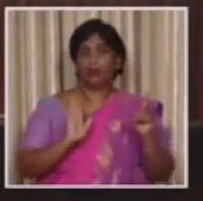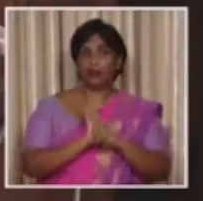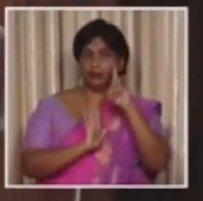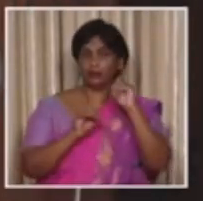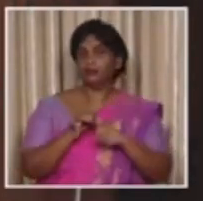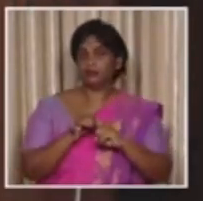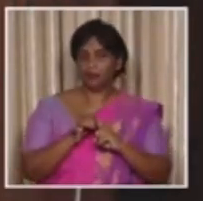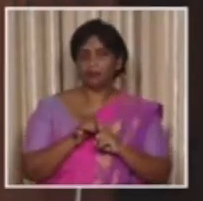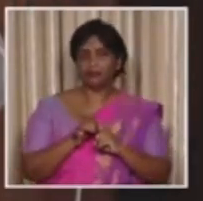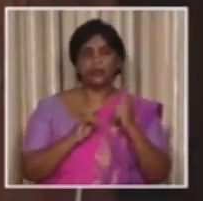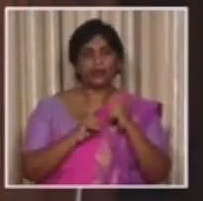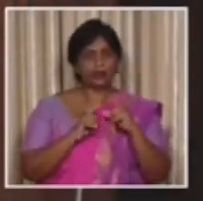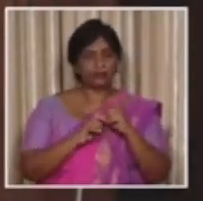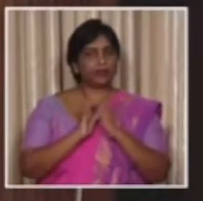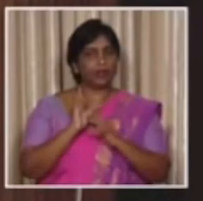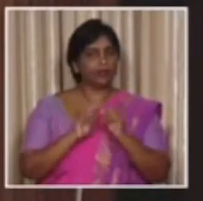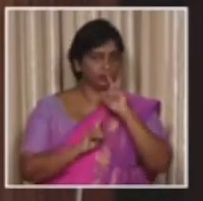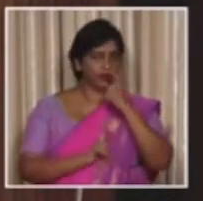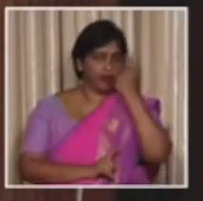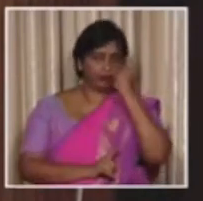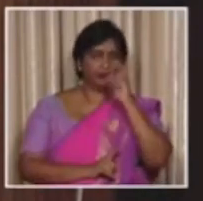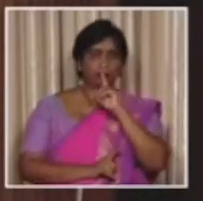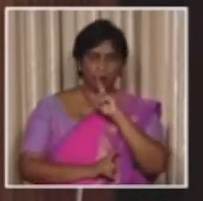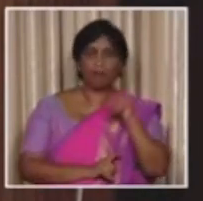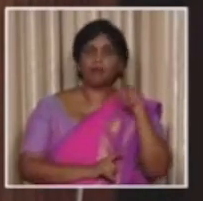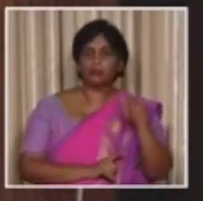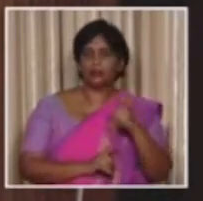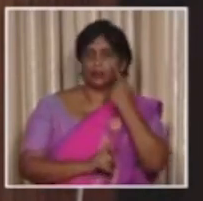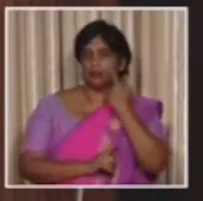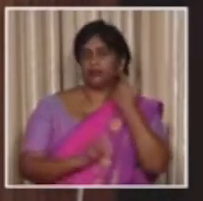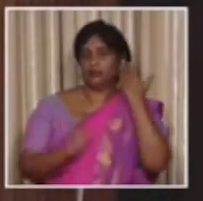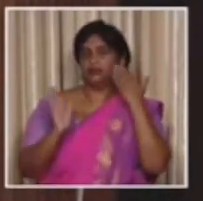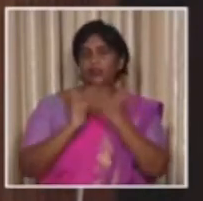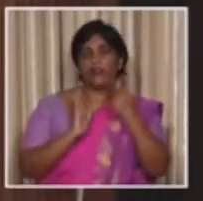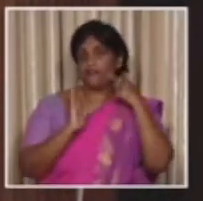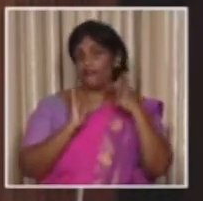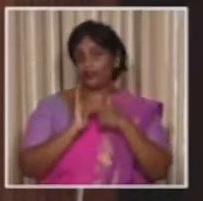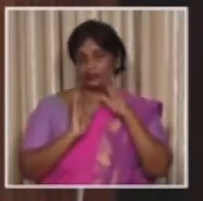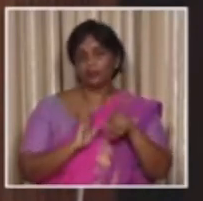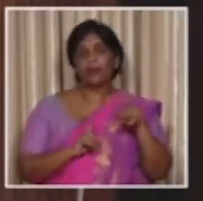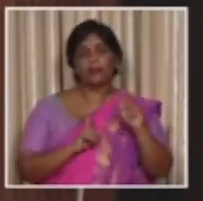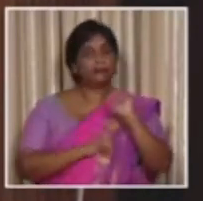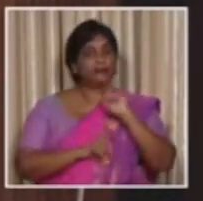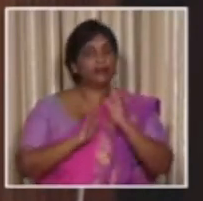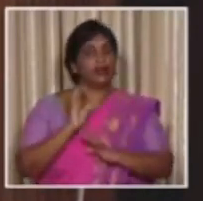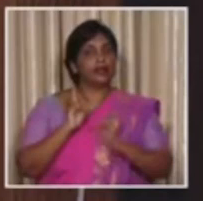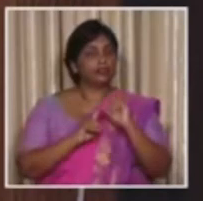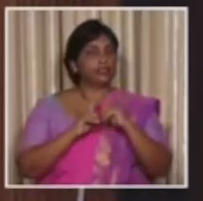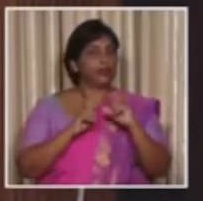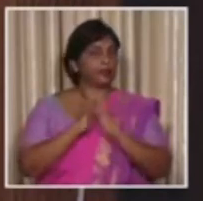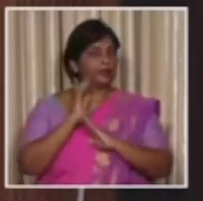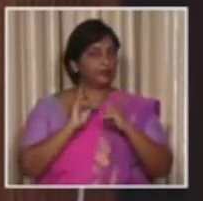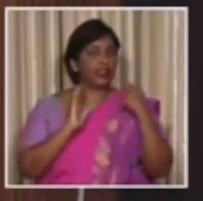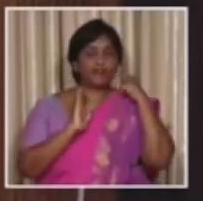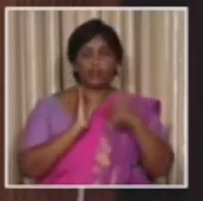prashnayak eka nisa adhyapana amathuwagen gaurawen illona yojana karanawa meka saanukampitawa katha karanna me vibhage sambandha eka nisa parliamentu mantruwaru adhyapana amathyanse